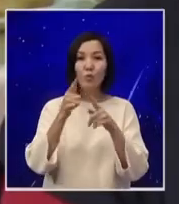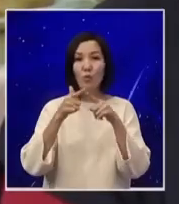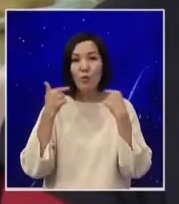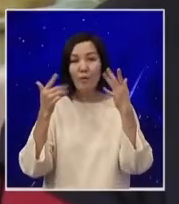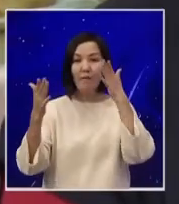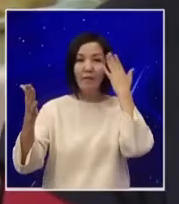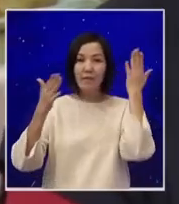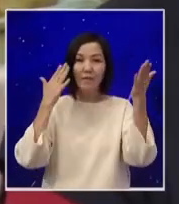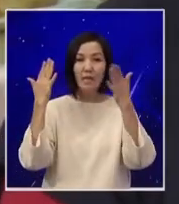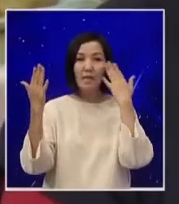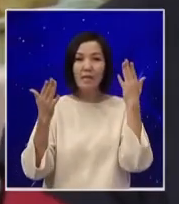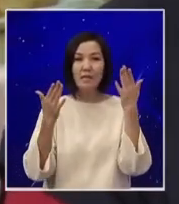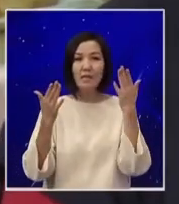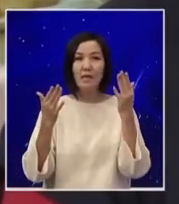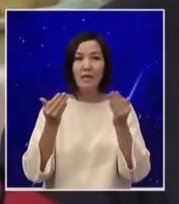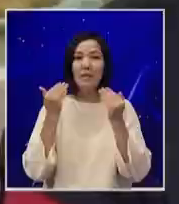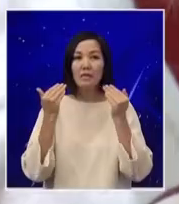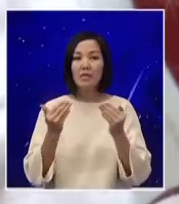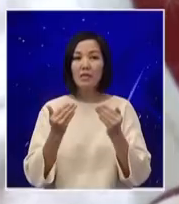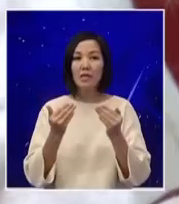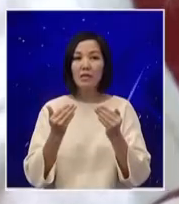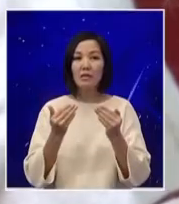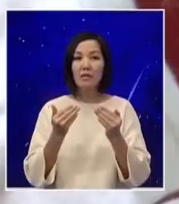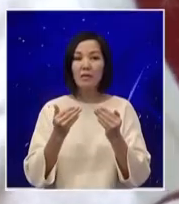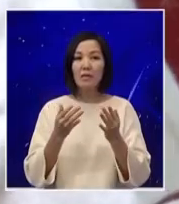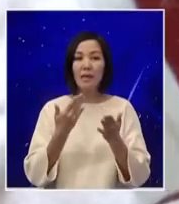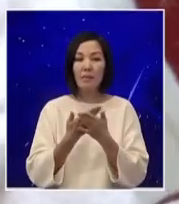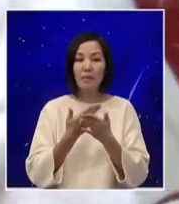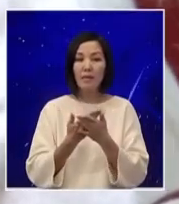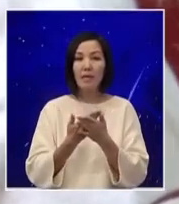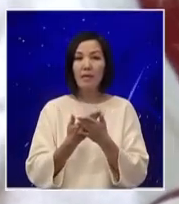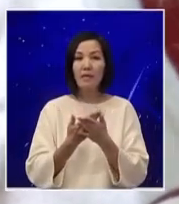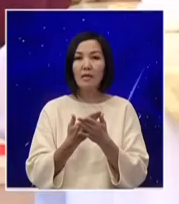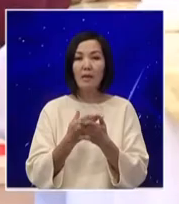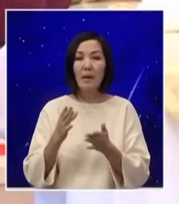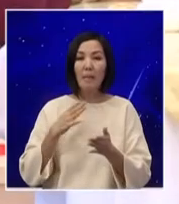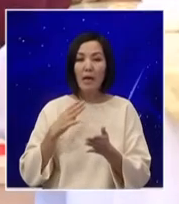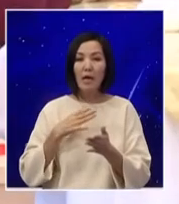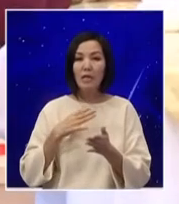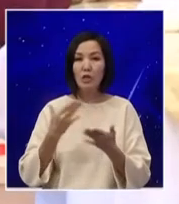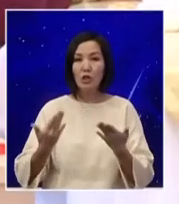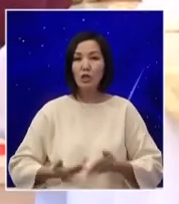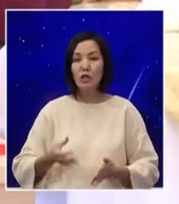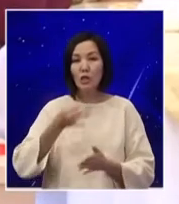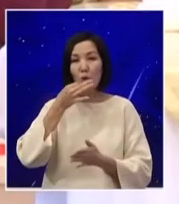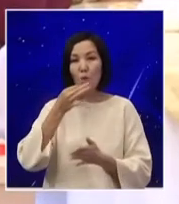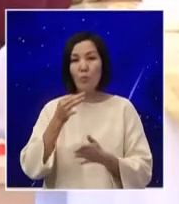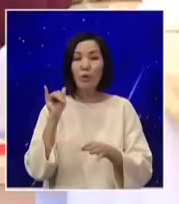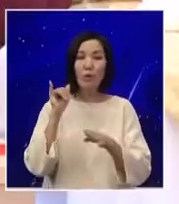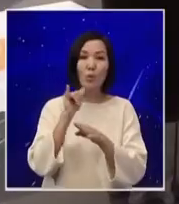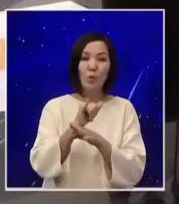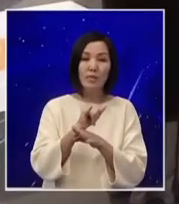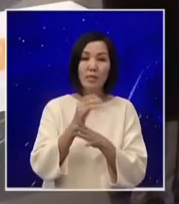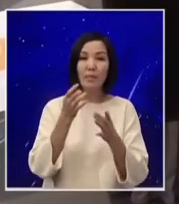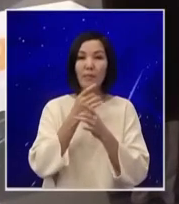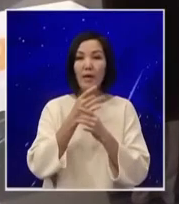совершенно не портят морщины они лишь подчеркивают что за плечами у этих людей богатый жизненный опыт гости праздника члены совета старейшин